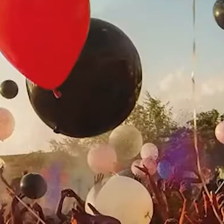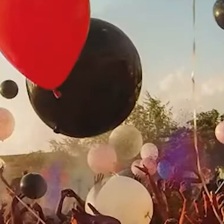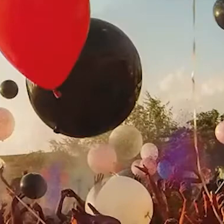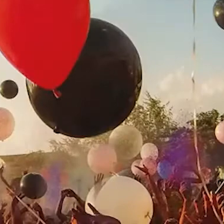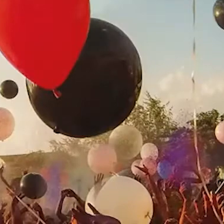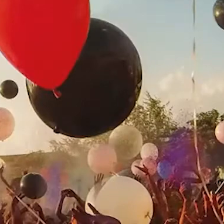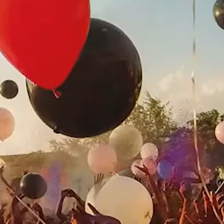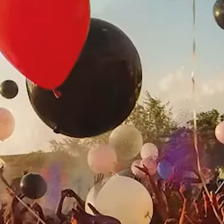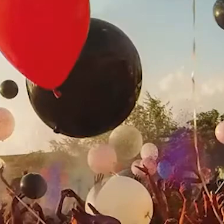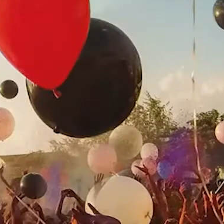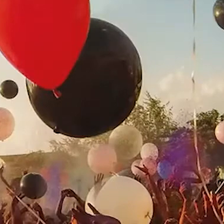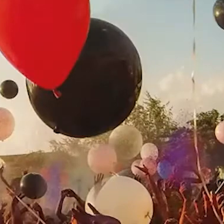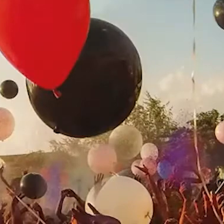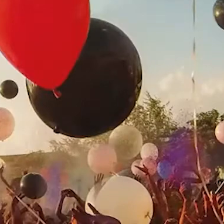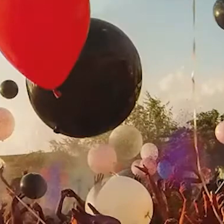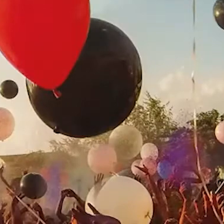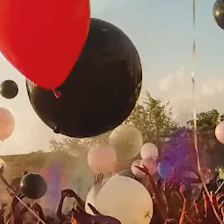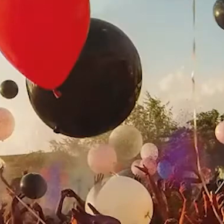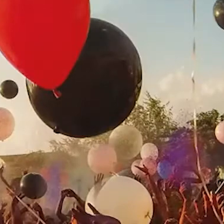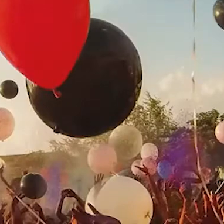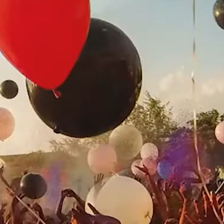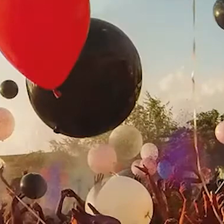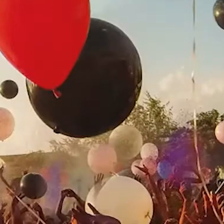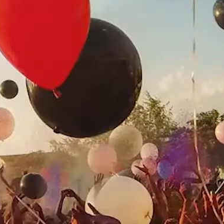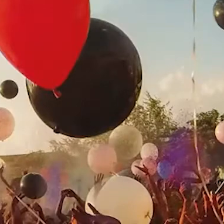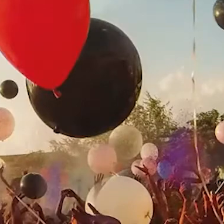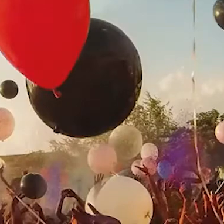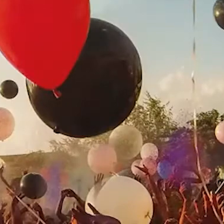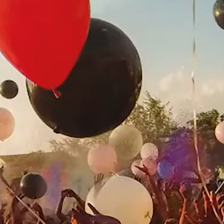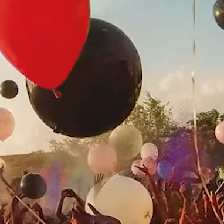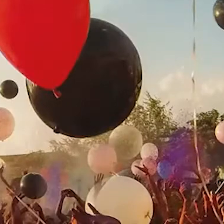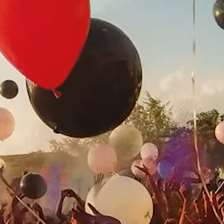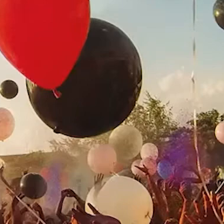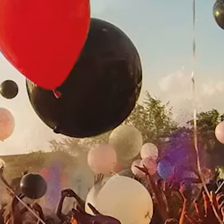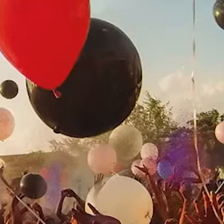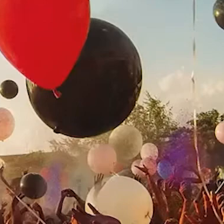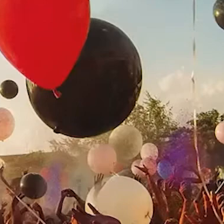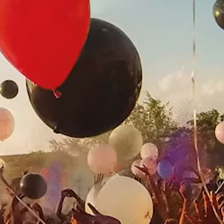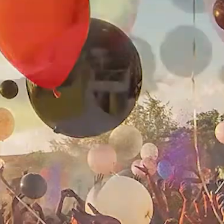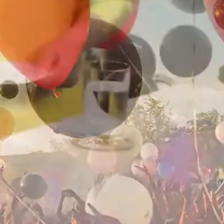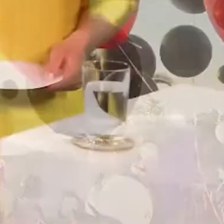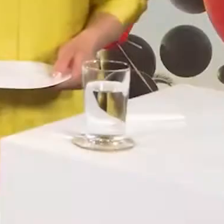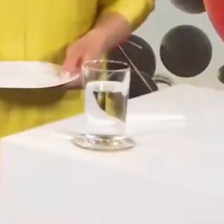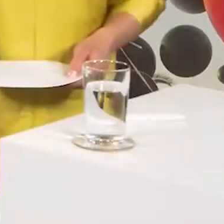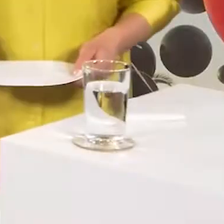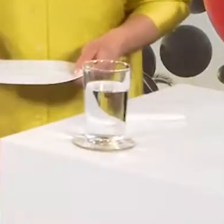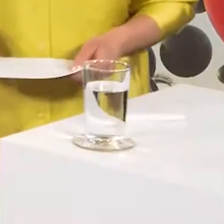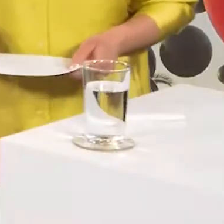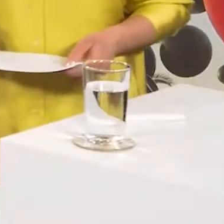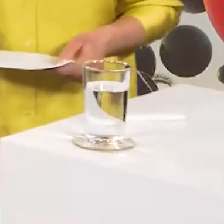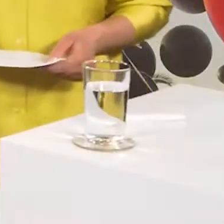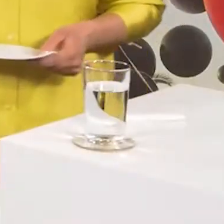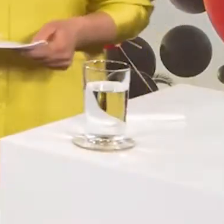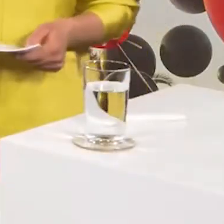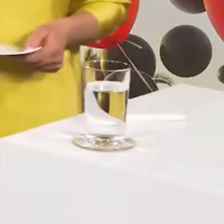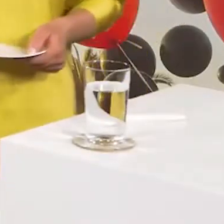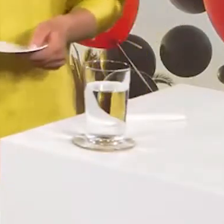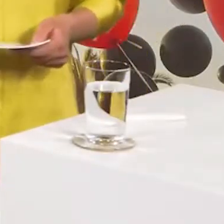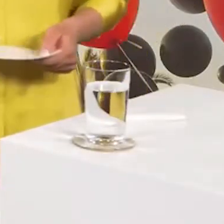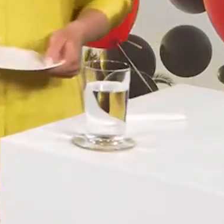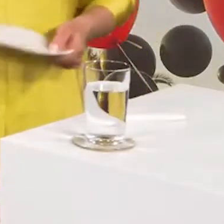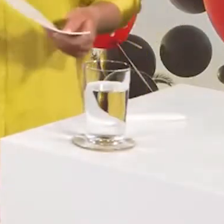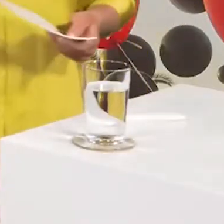Willkommen zurück im Livestream zum bundesweiten Digitaltag. Luisa und ich führen euch heute